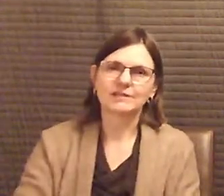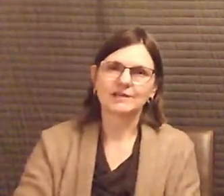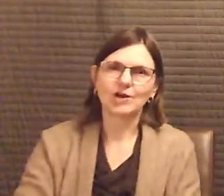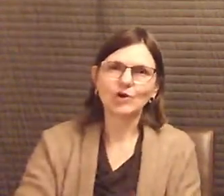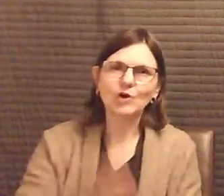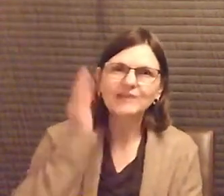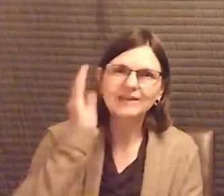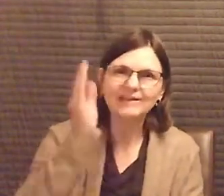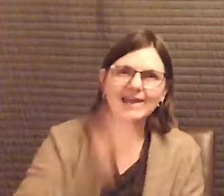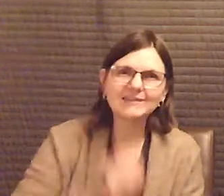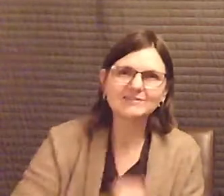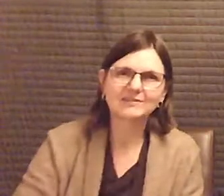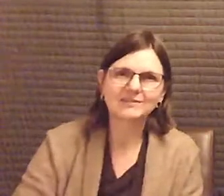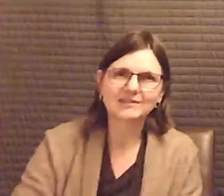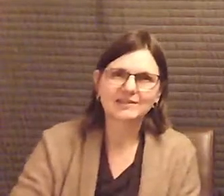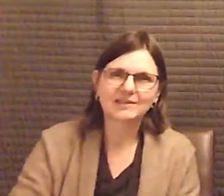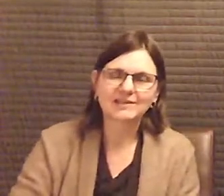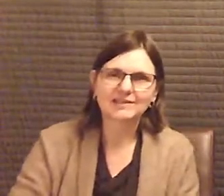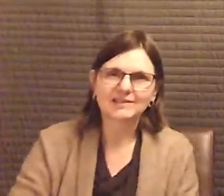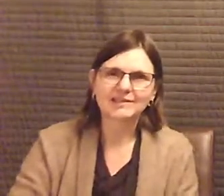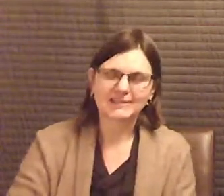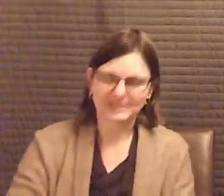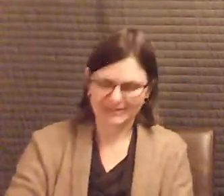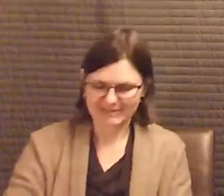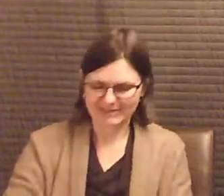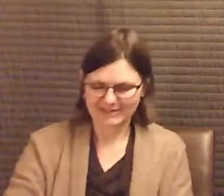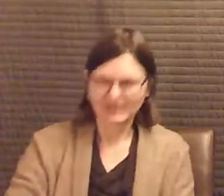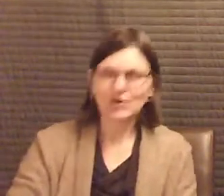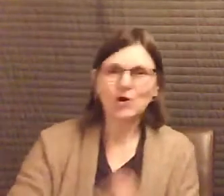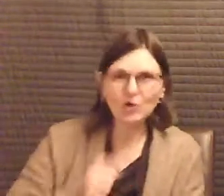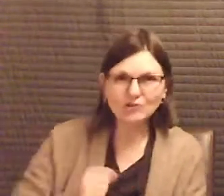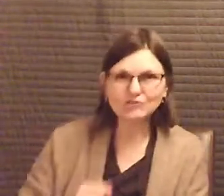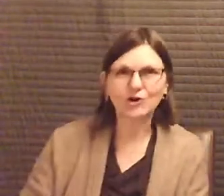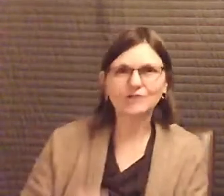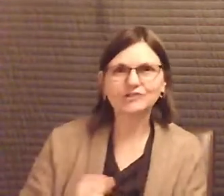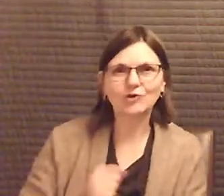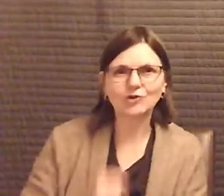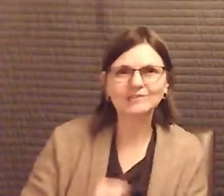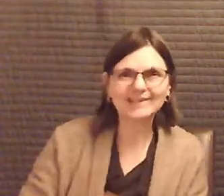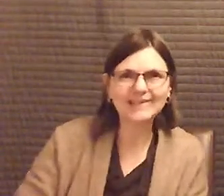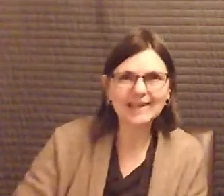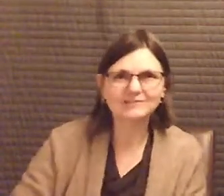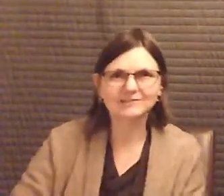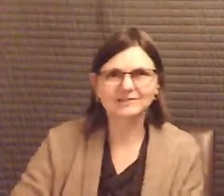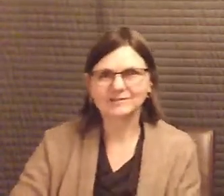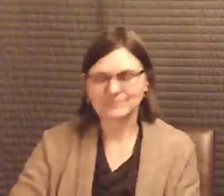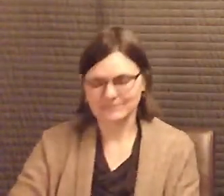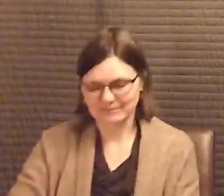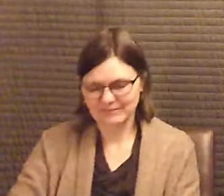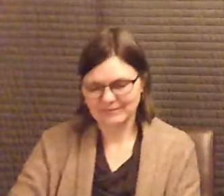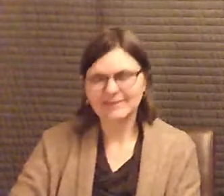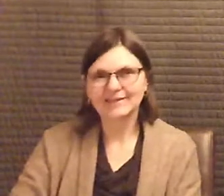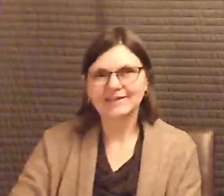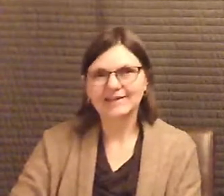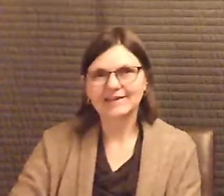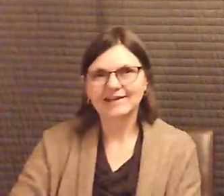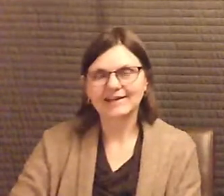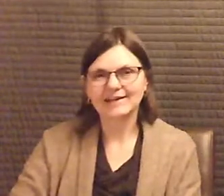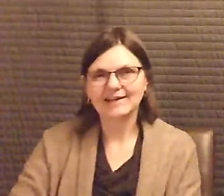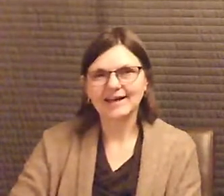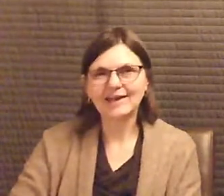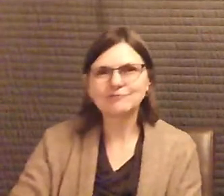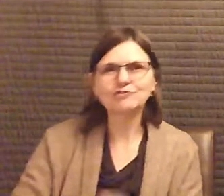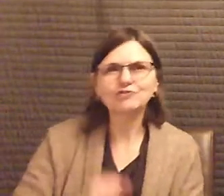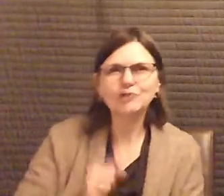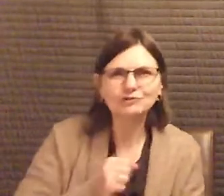al god die genetische hele dag onze god is een god die genezen tonen door daden